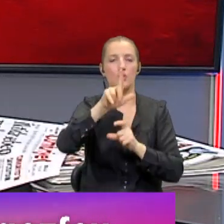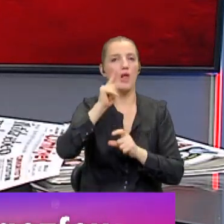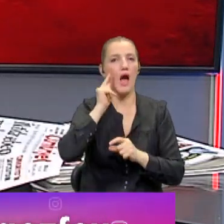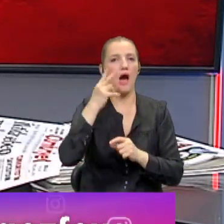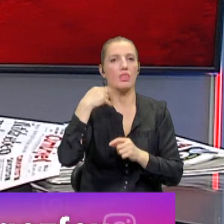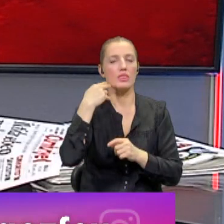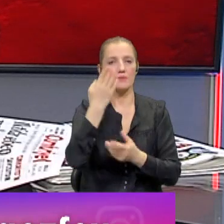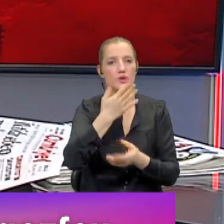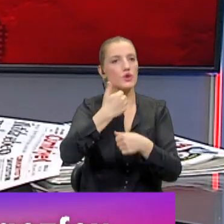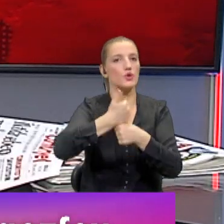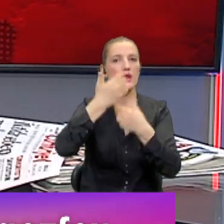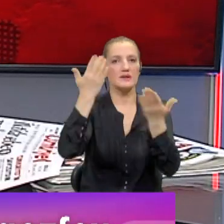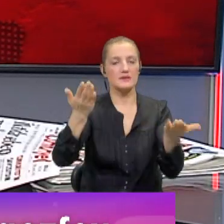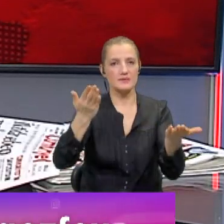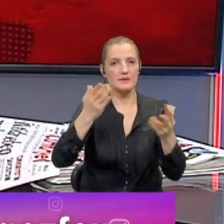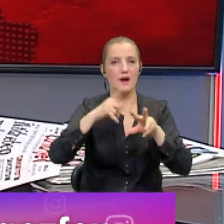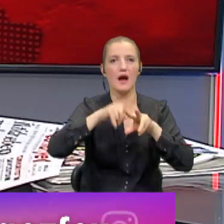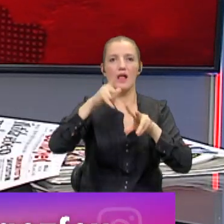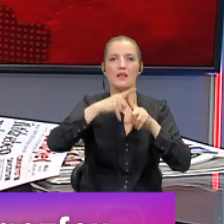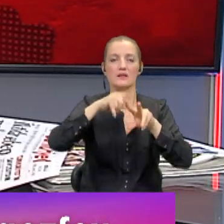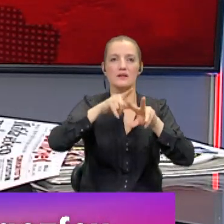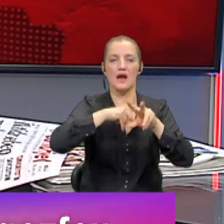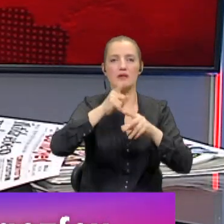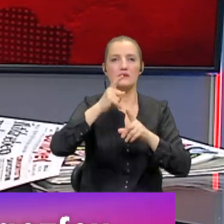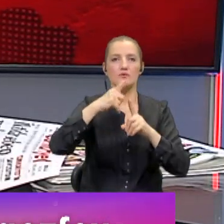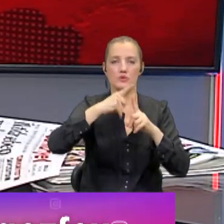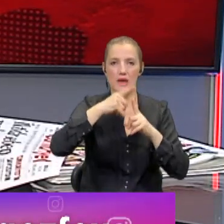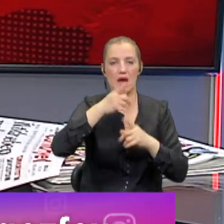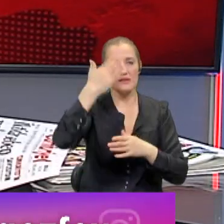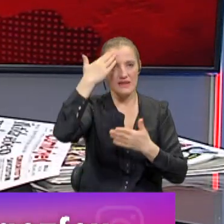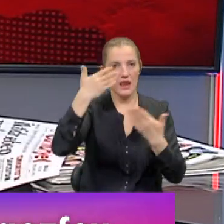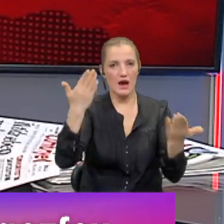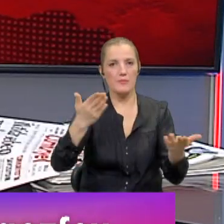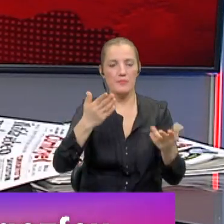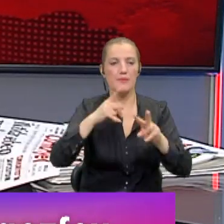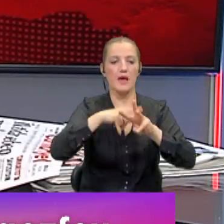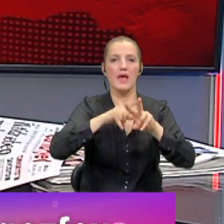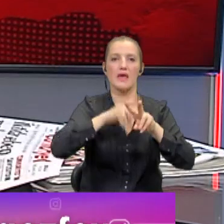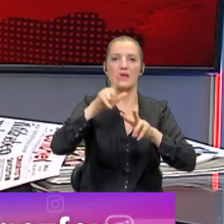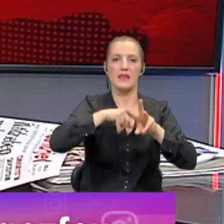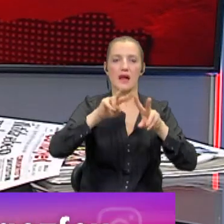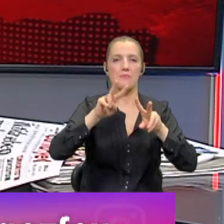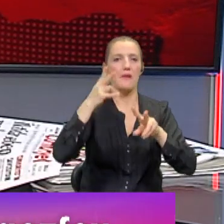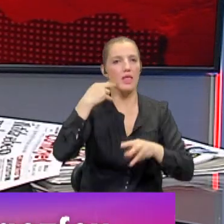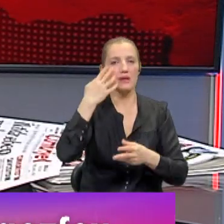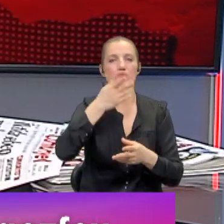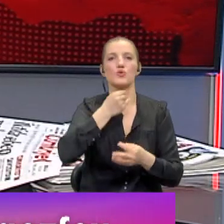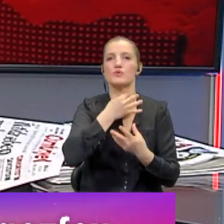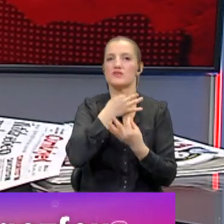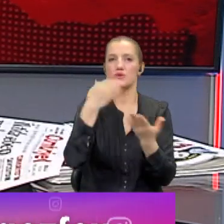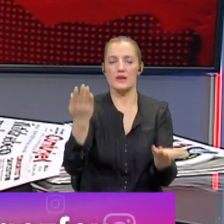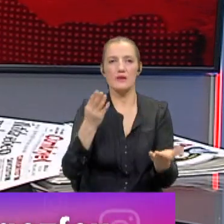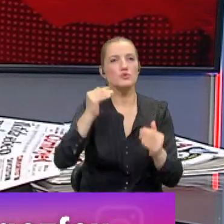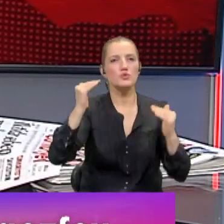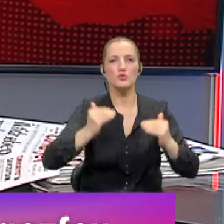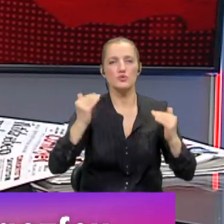nizamlıoğlu Günaydın Altay Türker selamlarımı iletirim Eylem Başar Polat Çok sağ olun Çok naziksiniz Teşekkürler